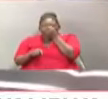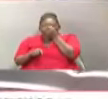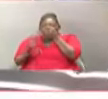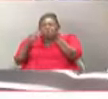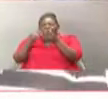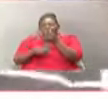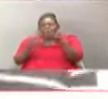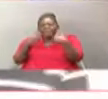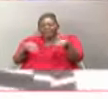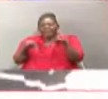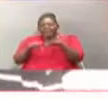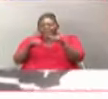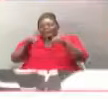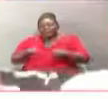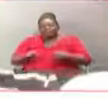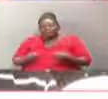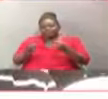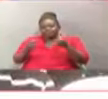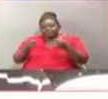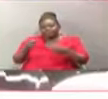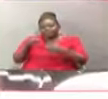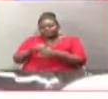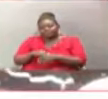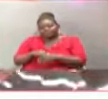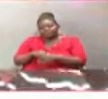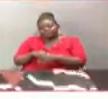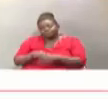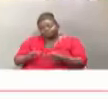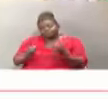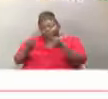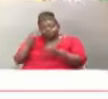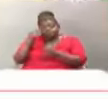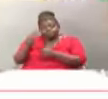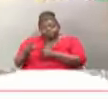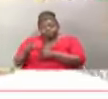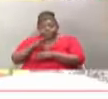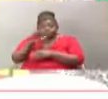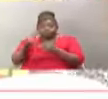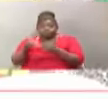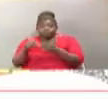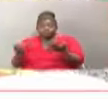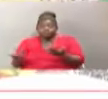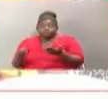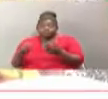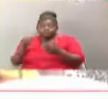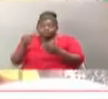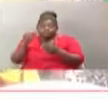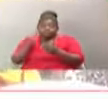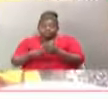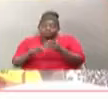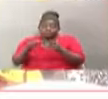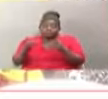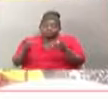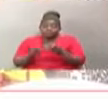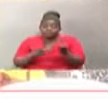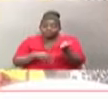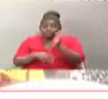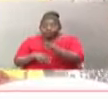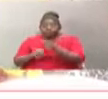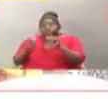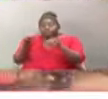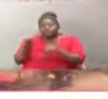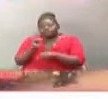mu nteeseganya n'akulira entambula y'emirimu mu kibuga Kampala okulaba nti abatembeeyi abagibwako emidaala gyabwe gibaddizibwa basobole